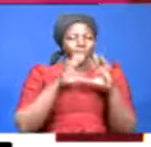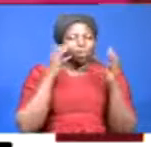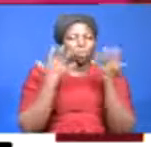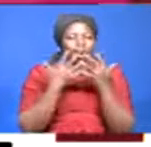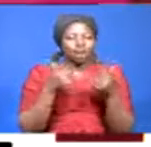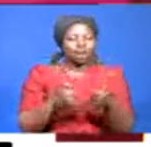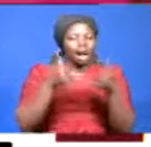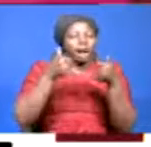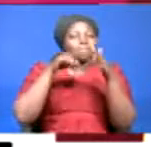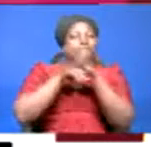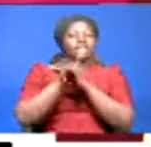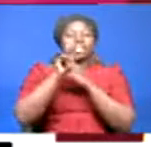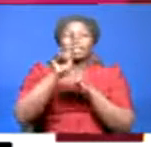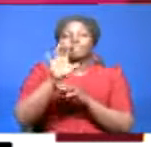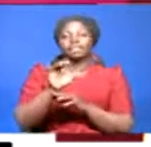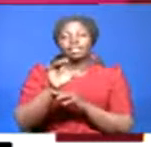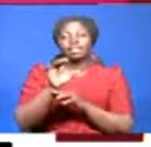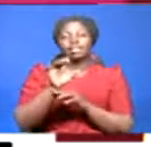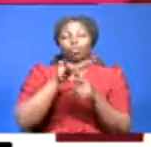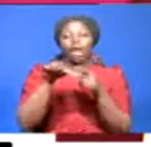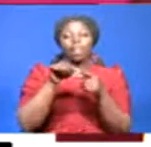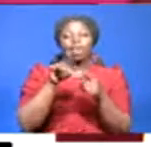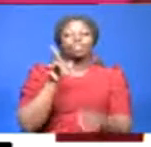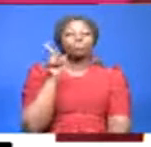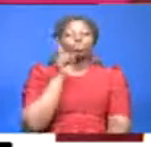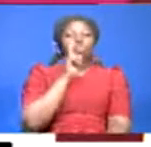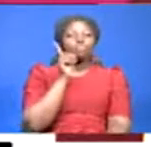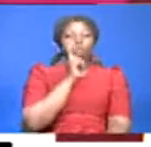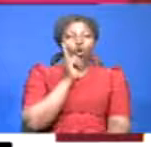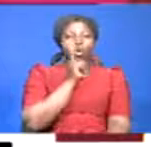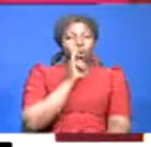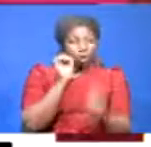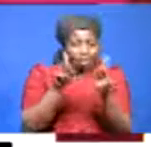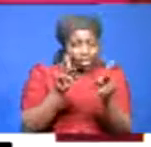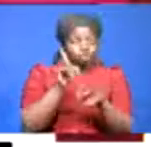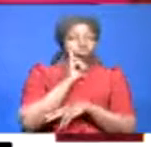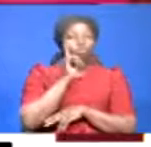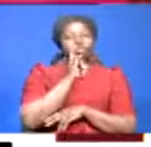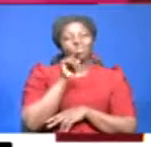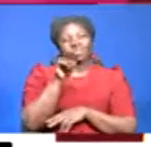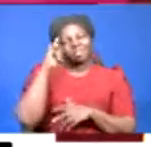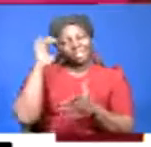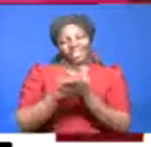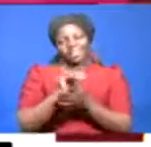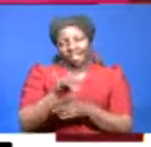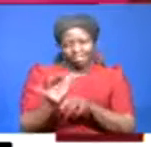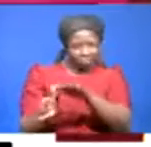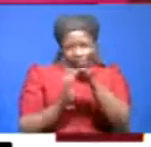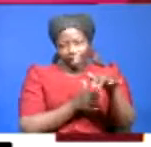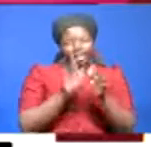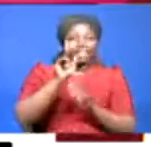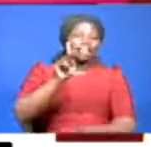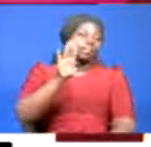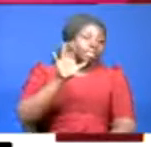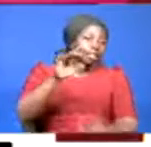na ni kesho. Sawa sawa. Ni kesho. Mimi usiamini. Sasa shirika la utangazaji humu nchini KBC